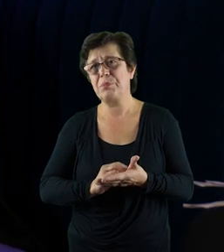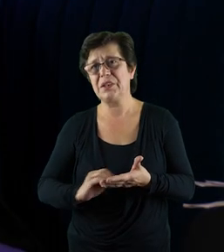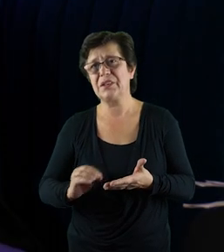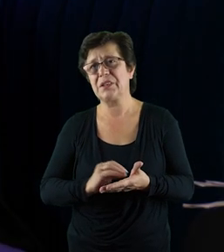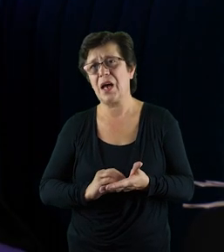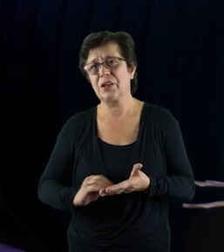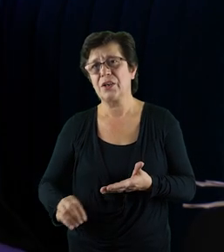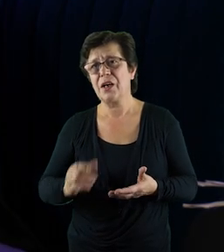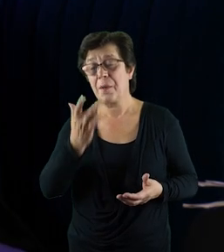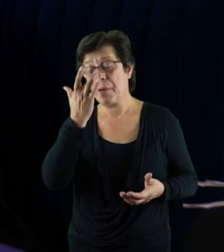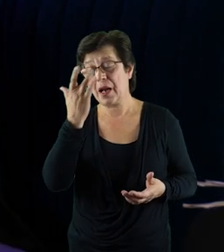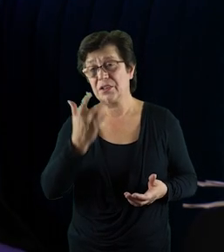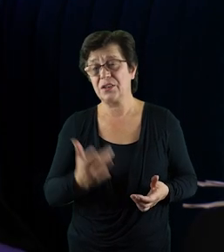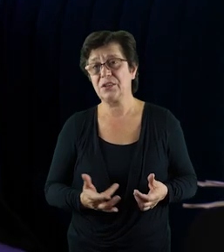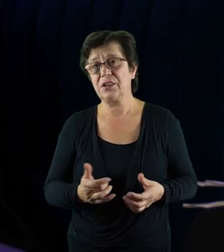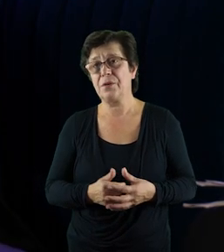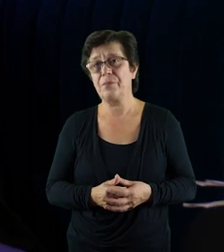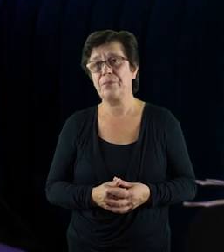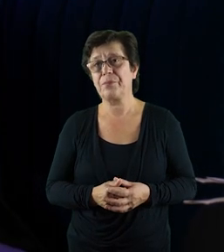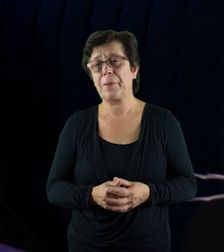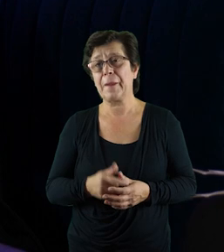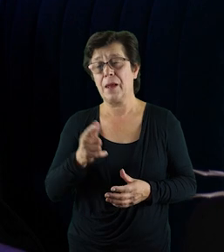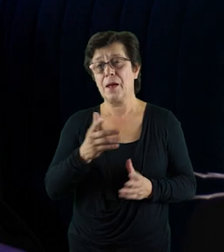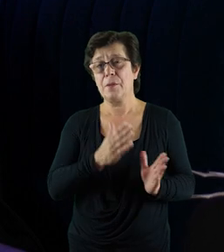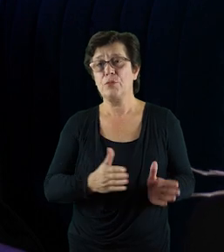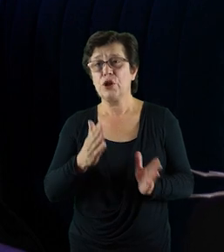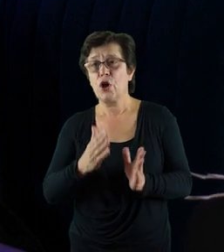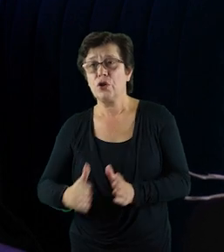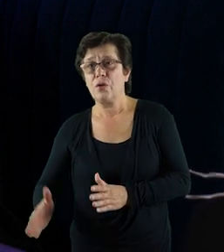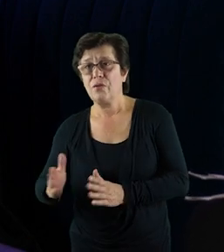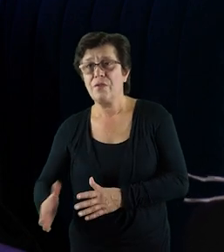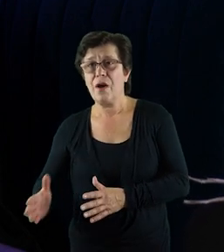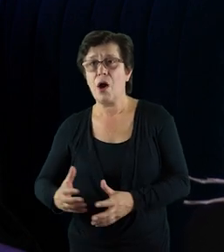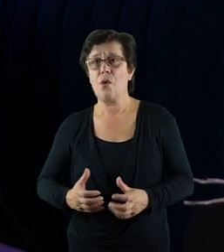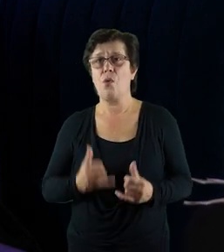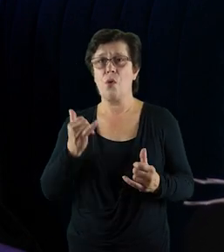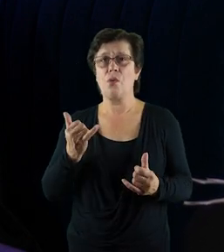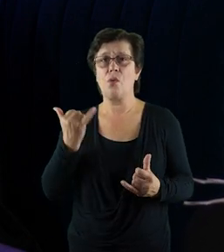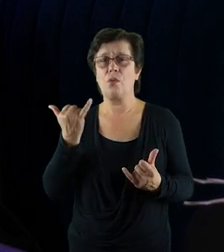pisarz radziecki właściwie przygotowywał